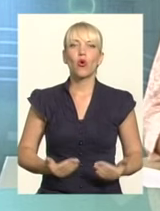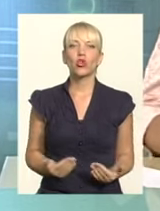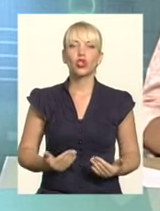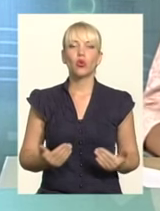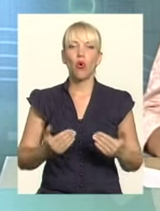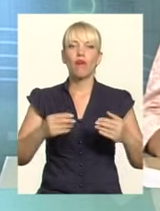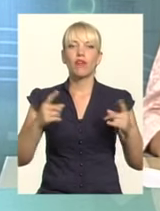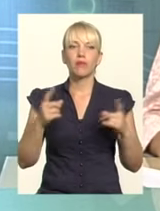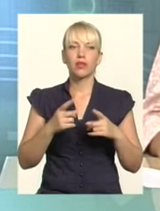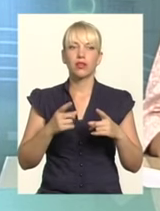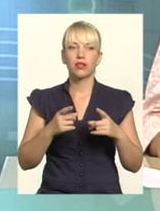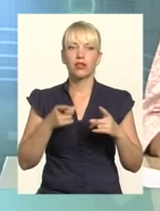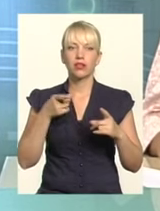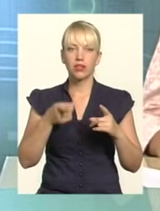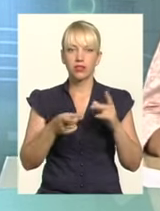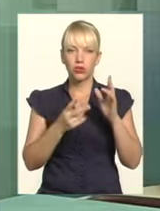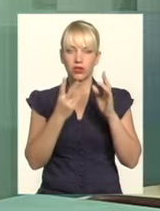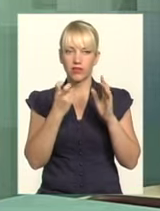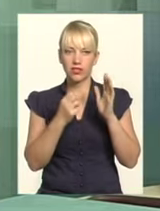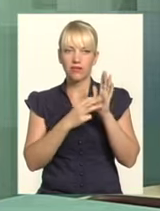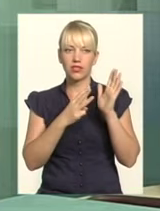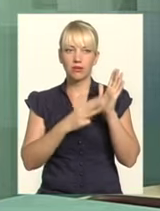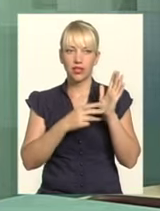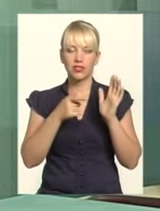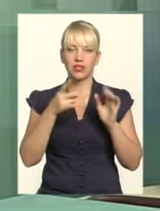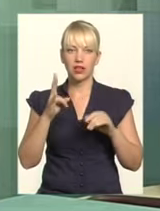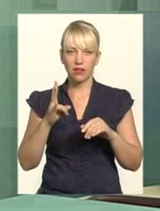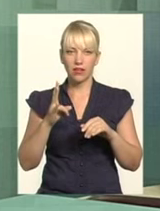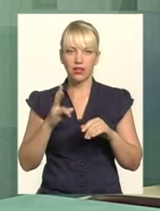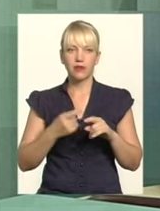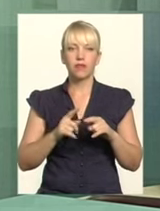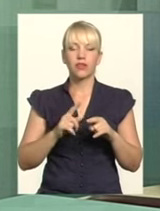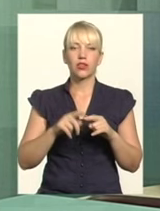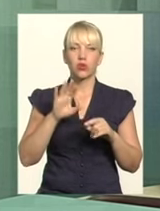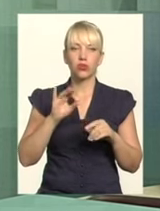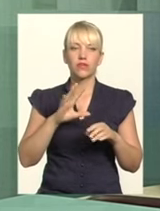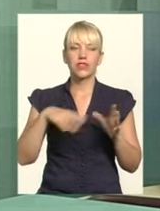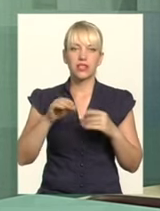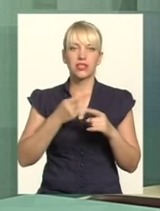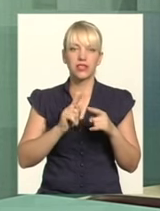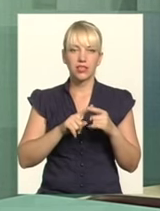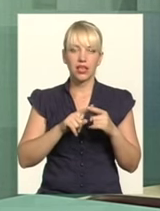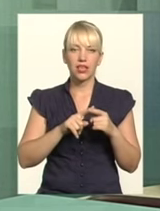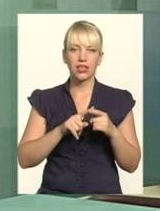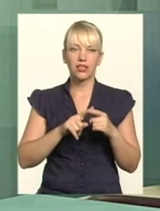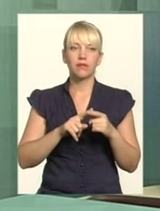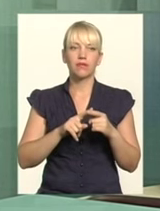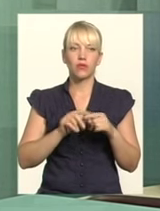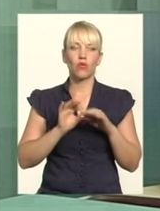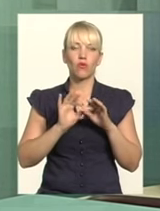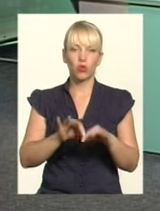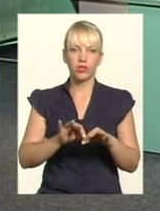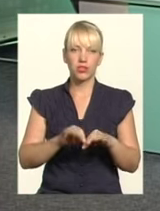для працездатних? 1218 гривень. 1218 да. гривень. Тому, звичайно, це все доводиться.